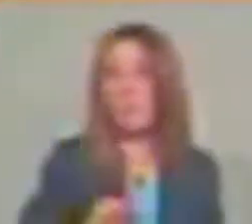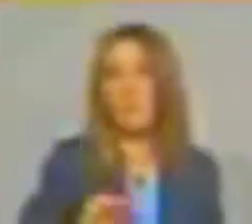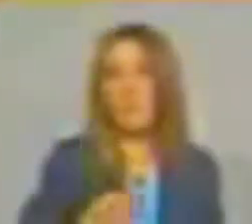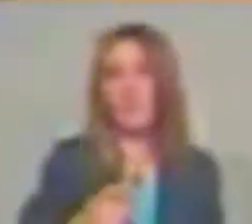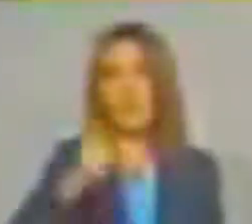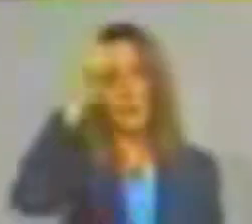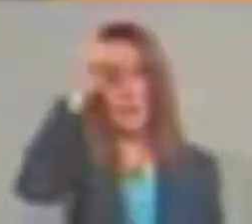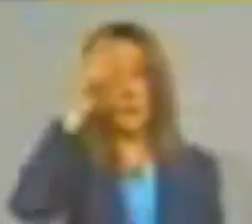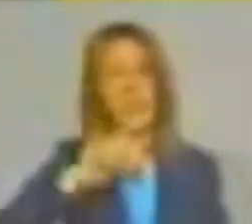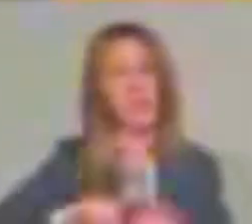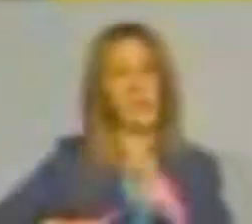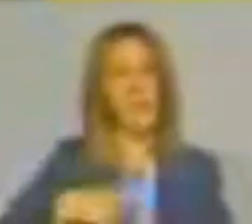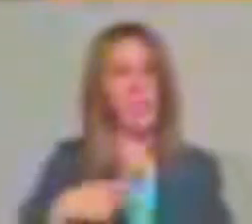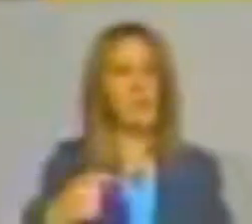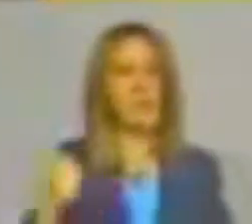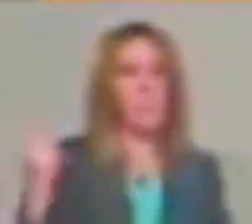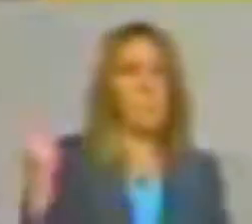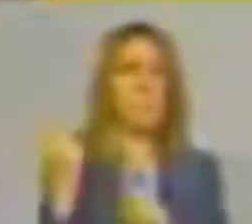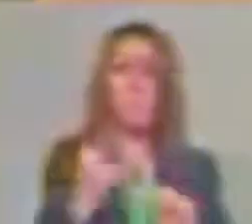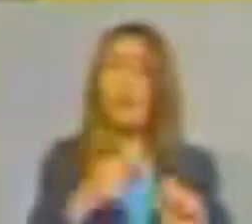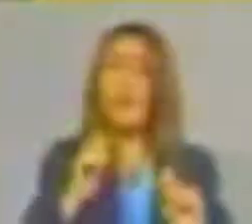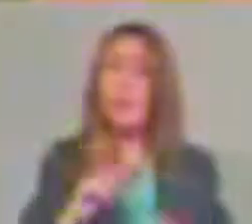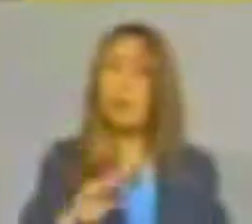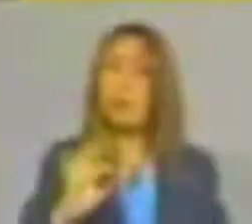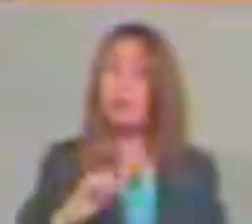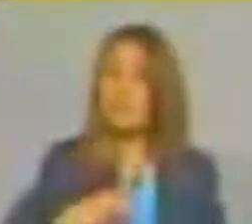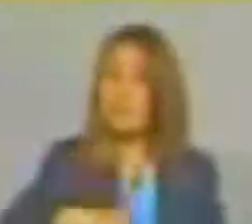ülkeye siyaset tasarlamaya çalışanlara söyledim.